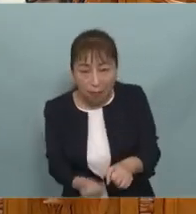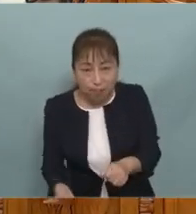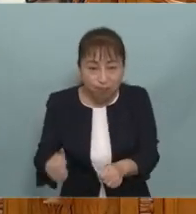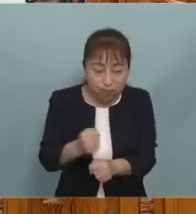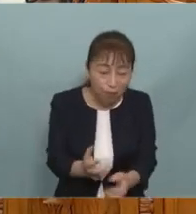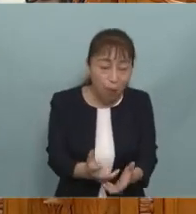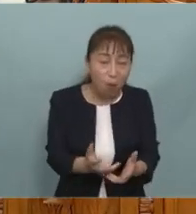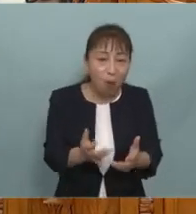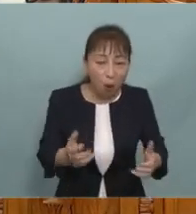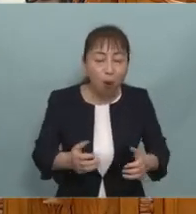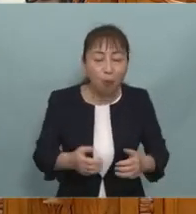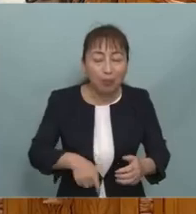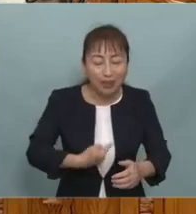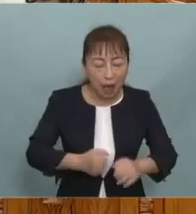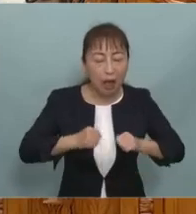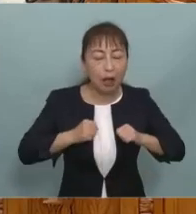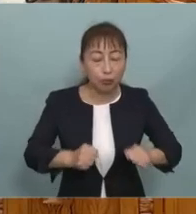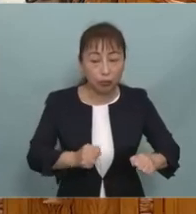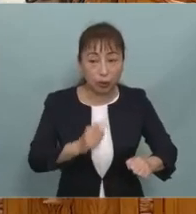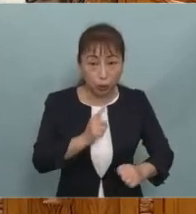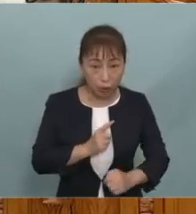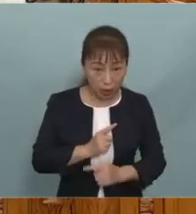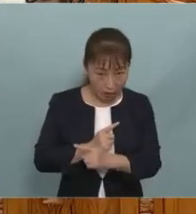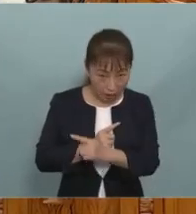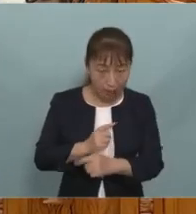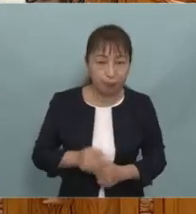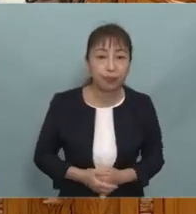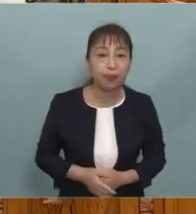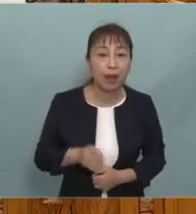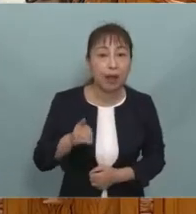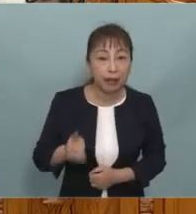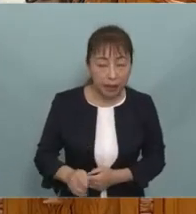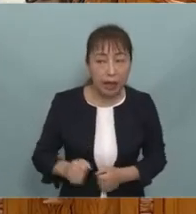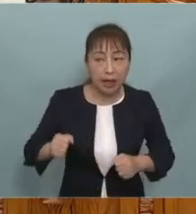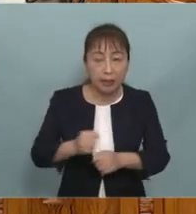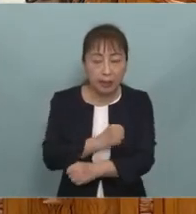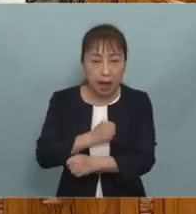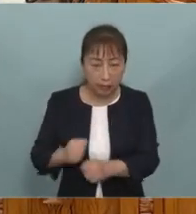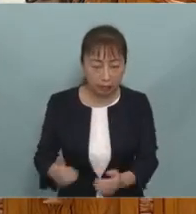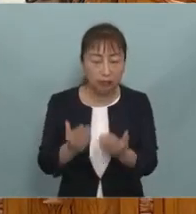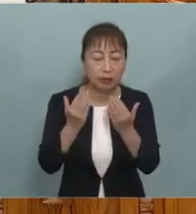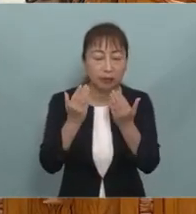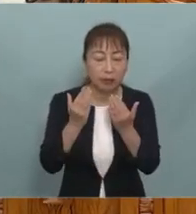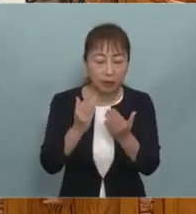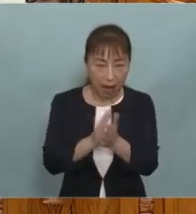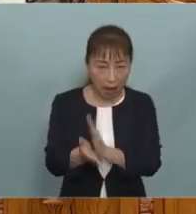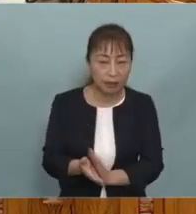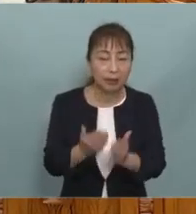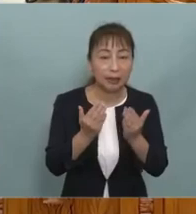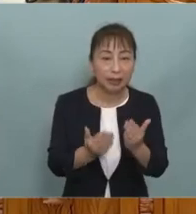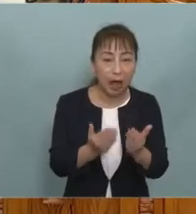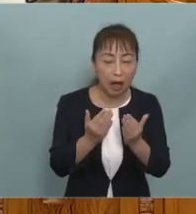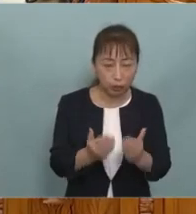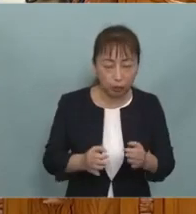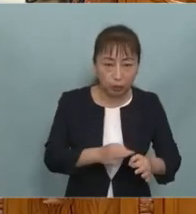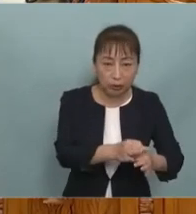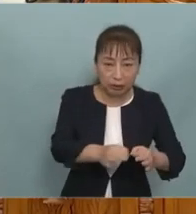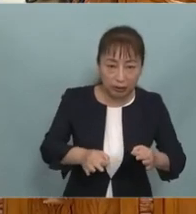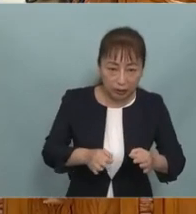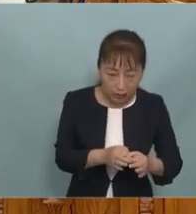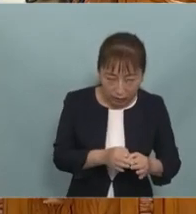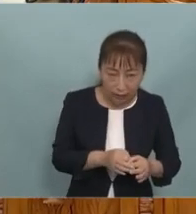いくと述べられました3官合金老すなわち産業会行政